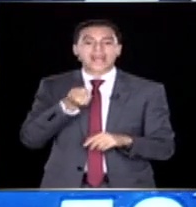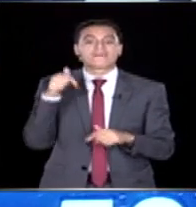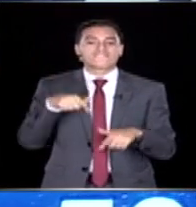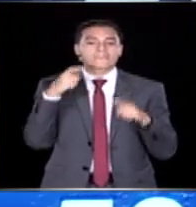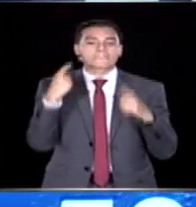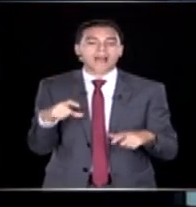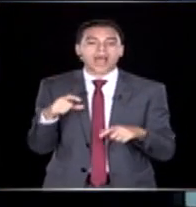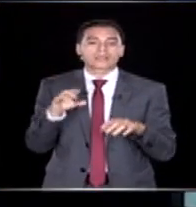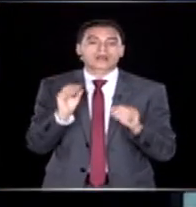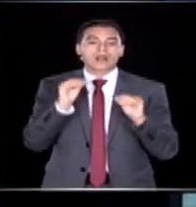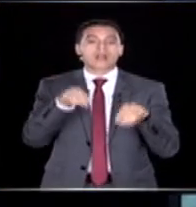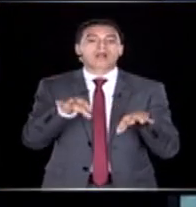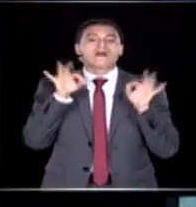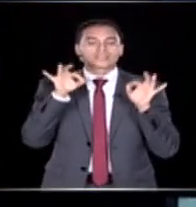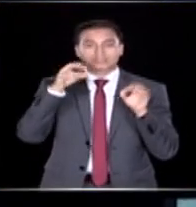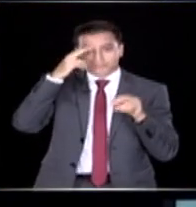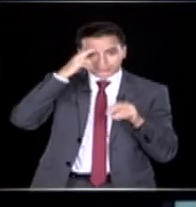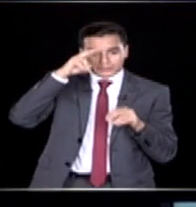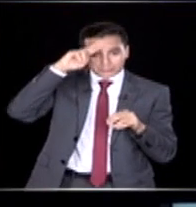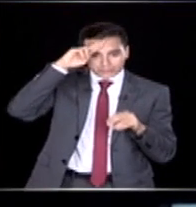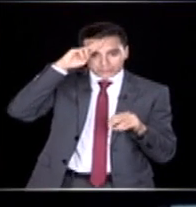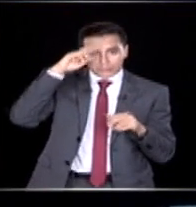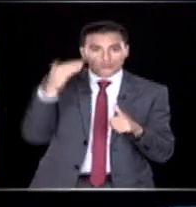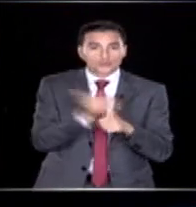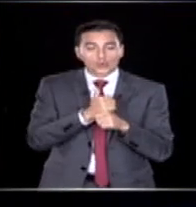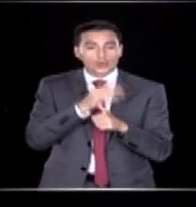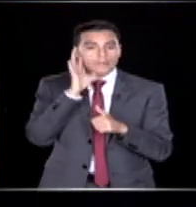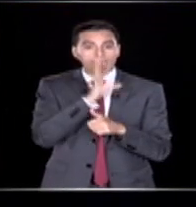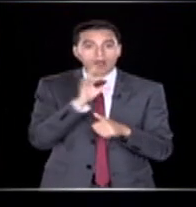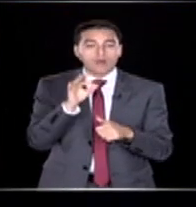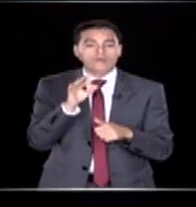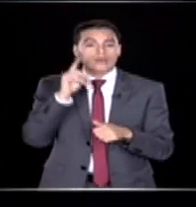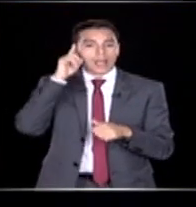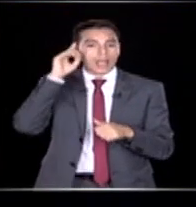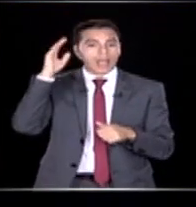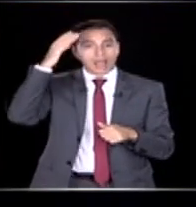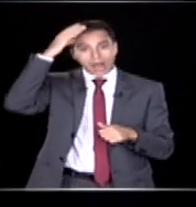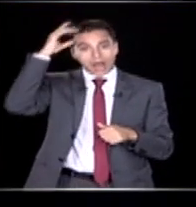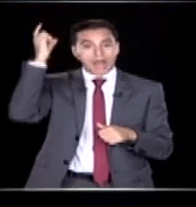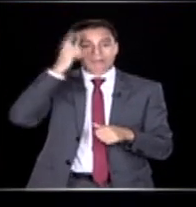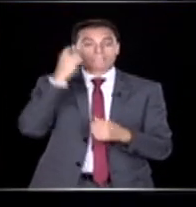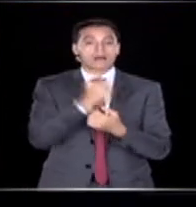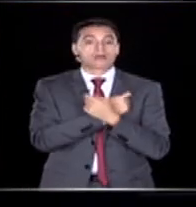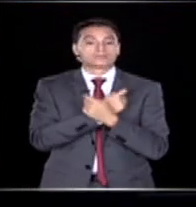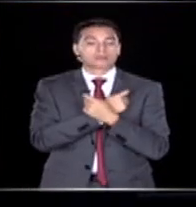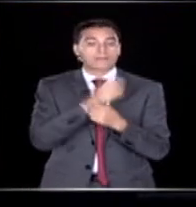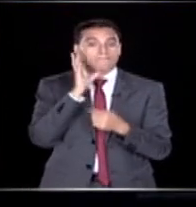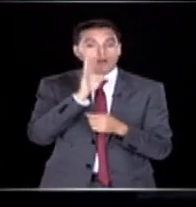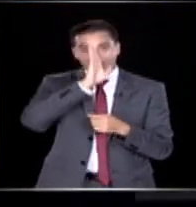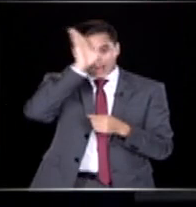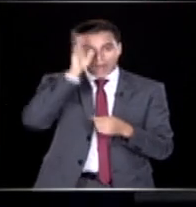عن مقتل زوجة عالم آثار على ضفاف نهر دجلة في